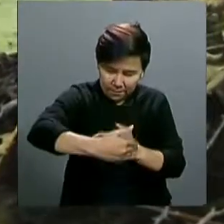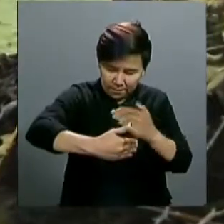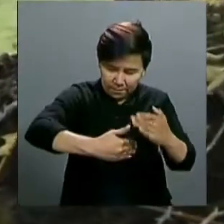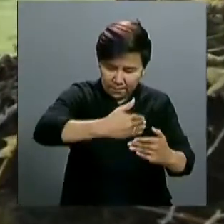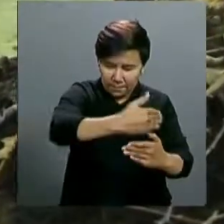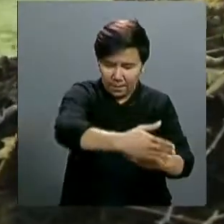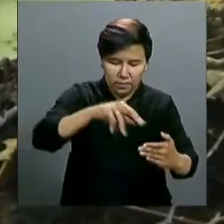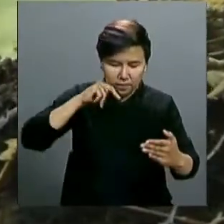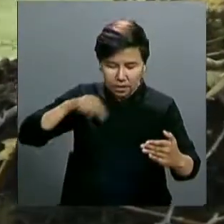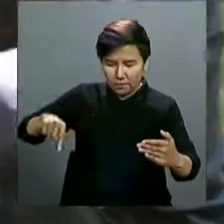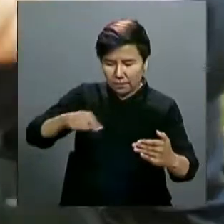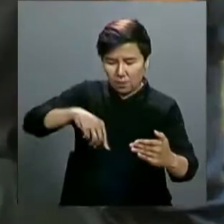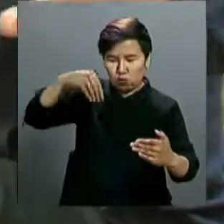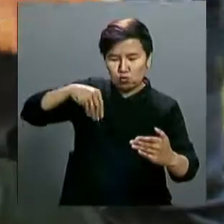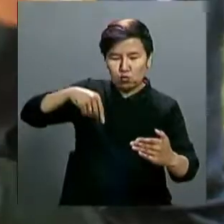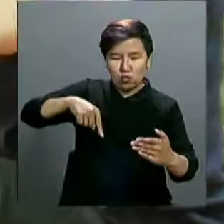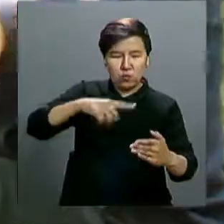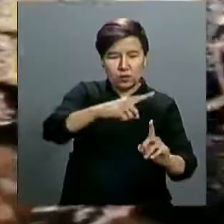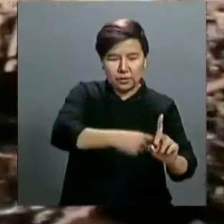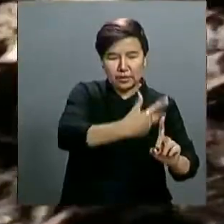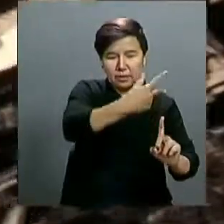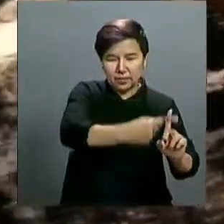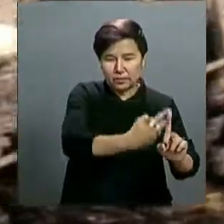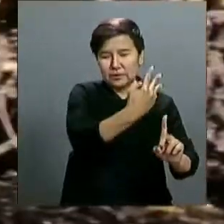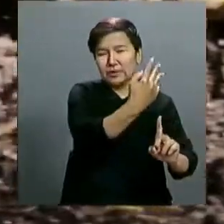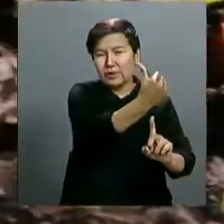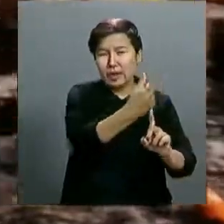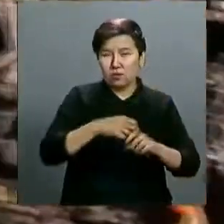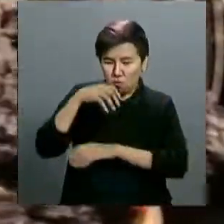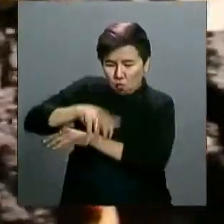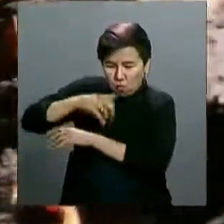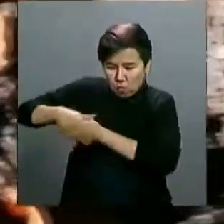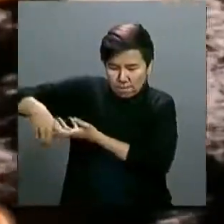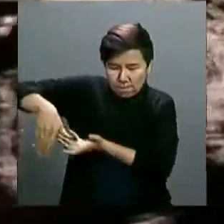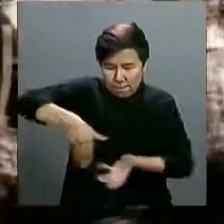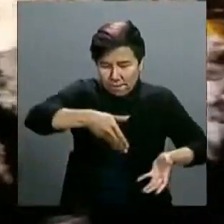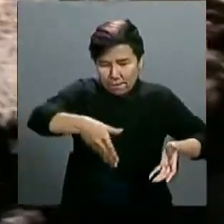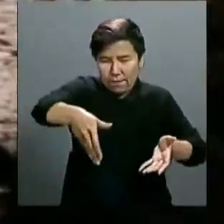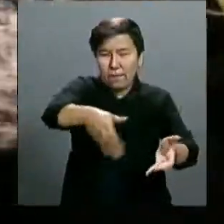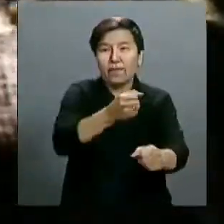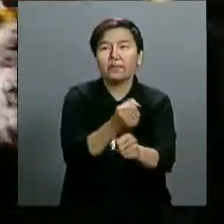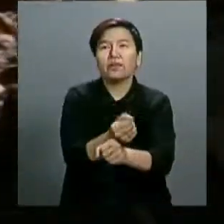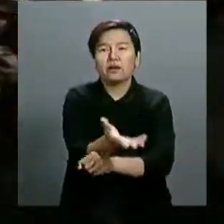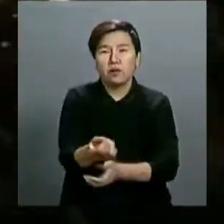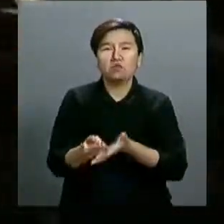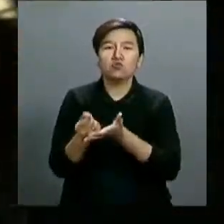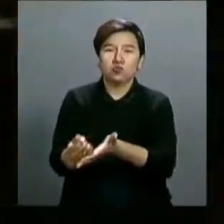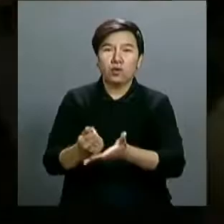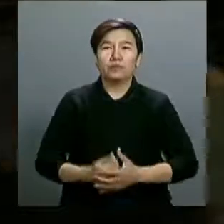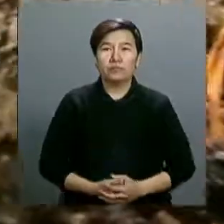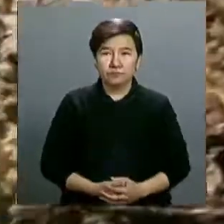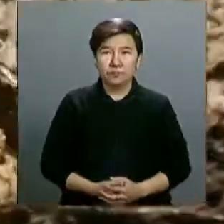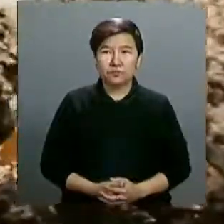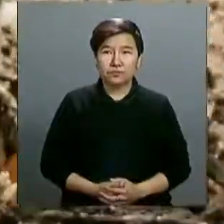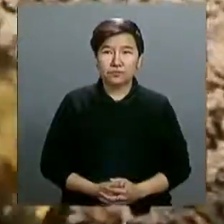เร็วมันก็อยู่ได้อยู่ถ้าเห็นนะตื้นเขินเราจำเป็นต้องขุดลอกหน่อยตะกอนกับใบไม้ของท่านเราต้องขุดออกอันนั้นเป็นเรื่องการดู